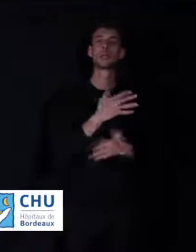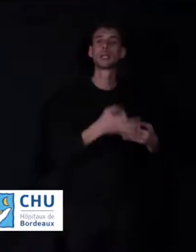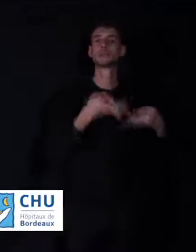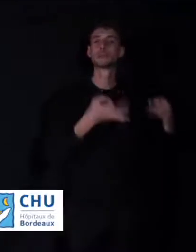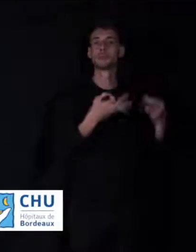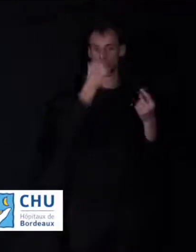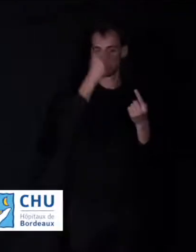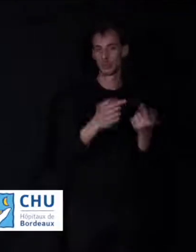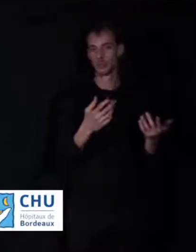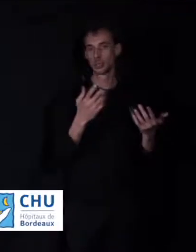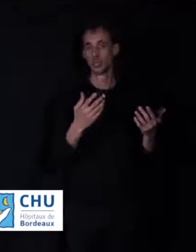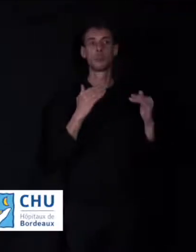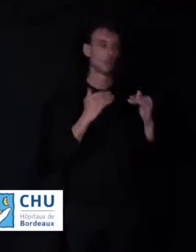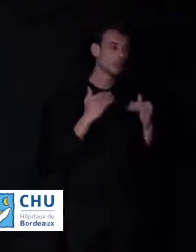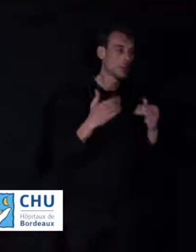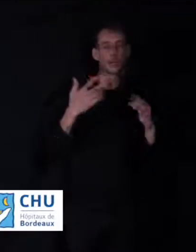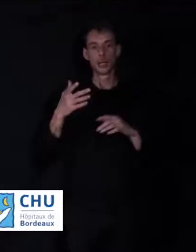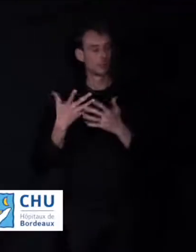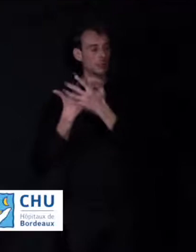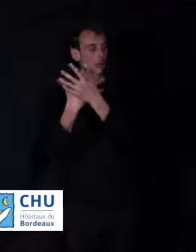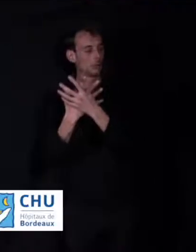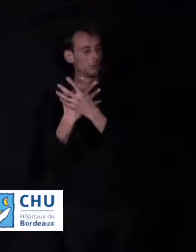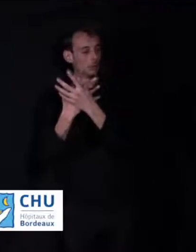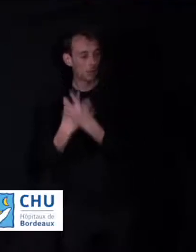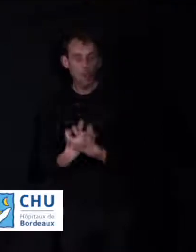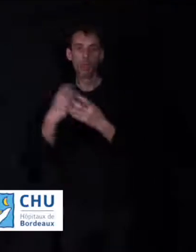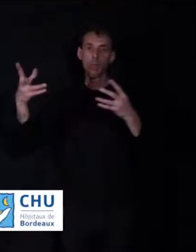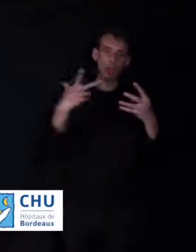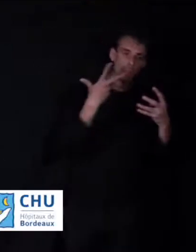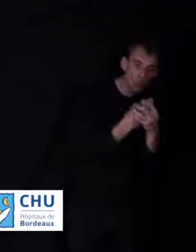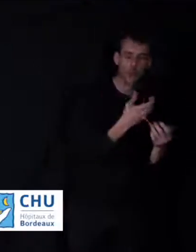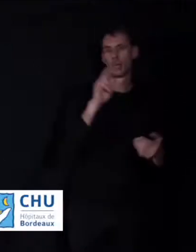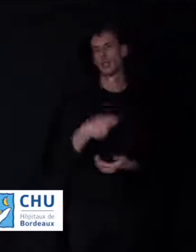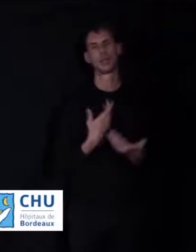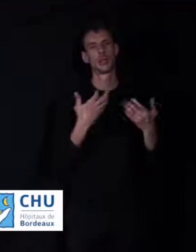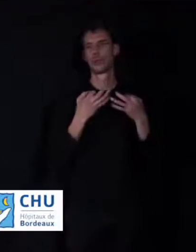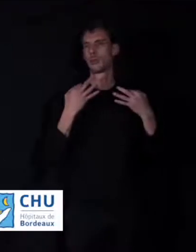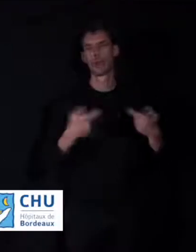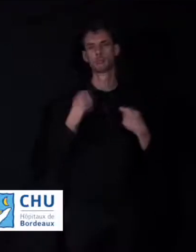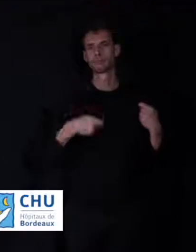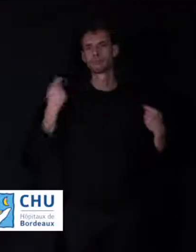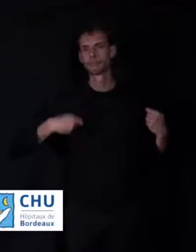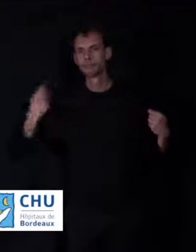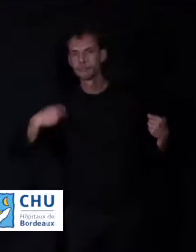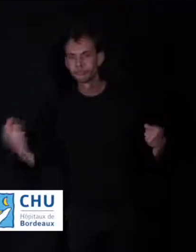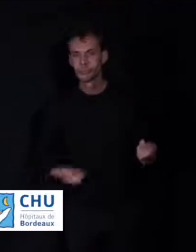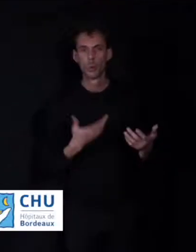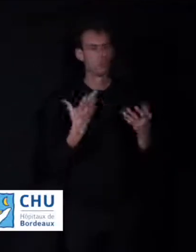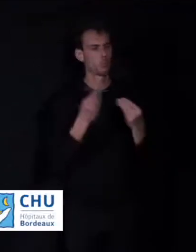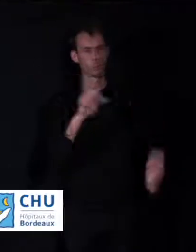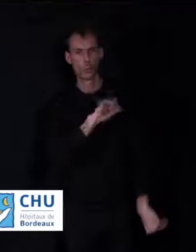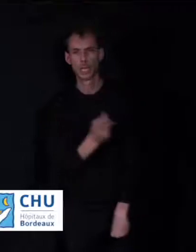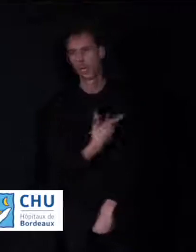techniques fastidieuses et lourdes qui nécessitent beaucoup de temps et beaucoup d'énergie pour produire de l'antigène. Ce qui explique en partie que